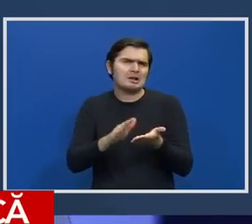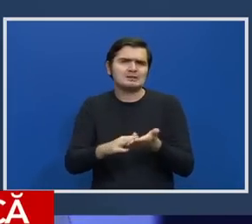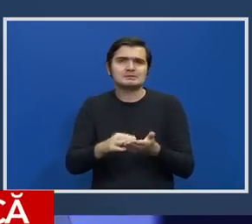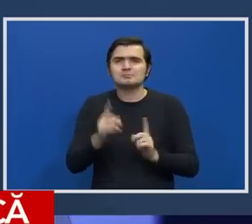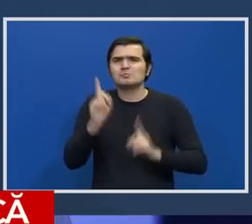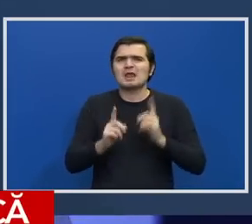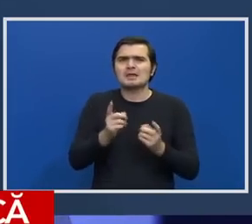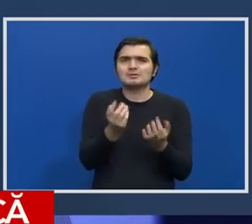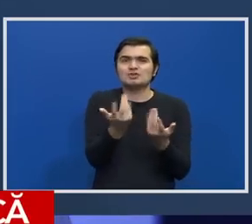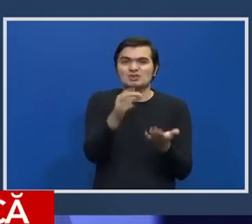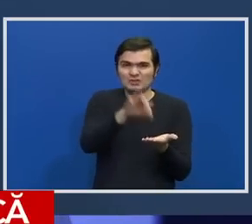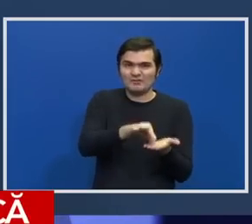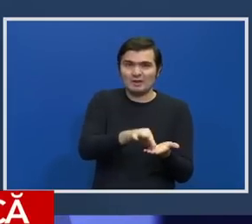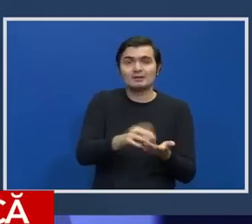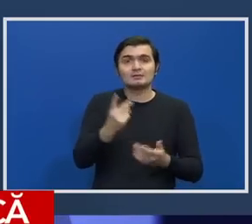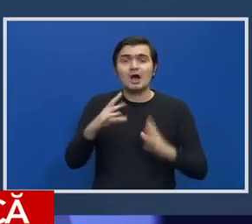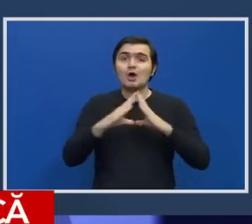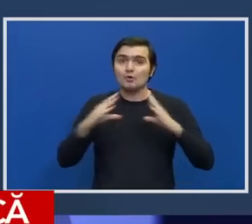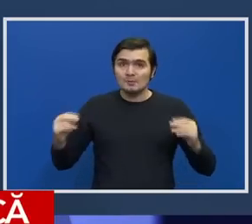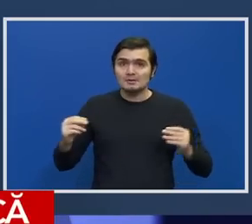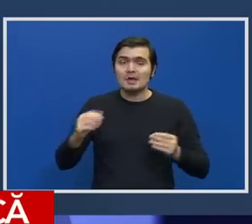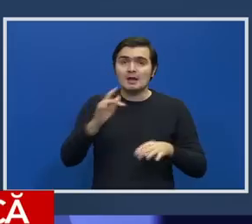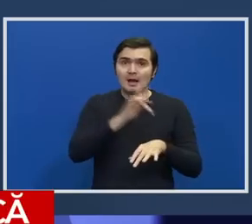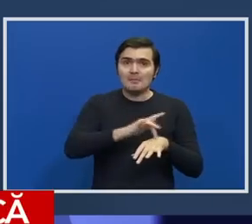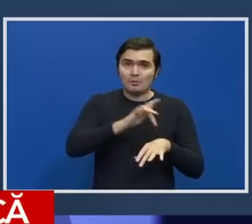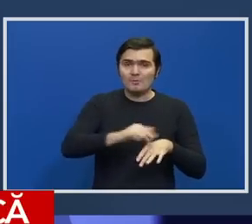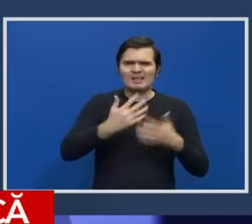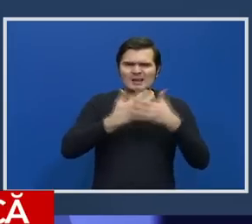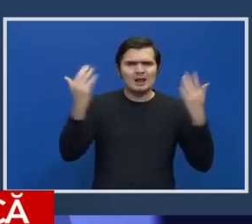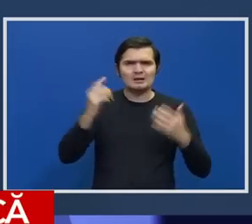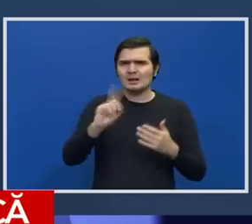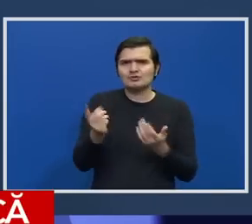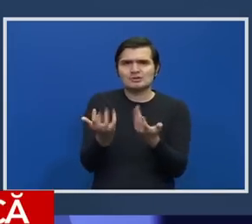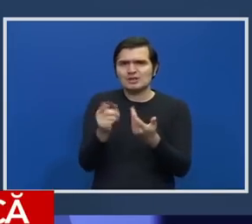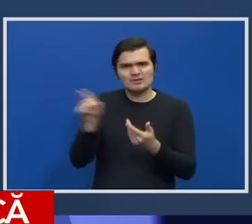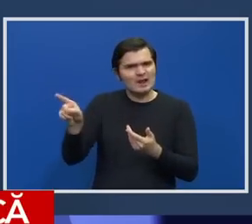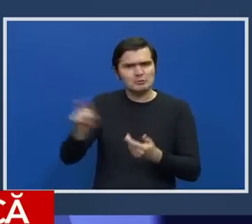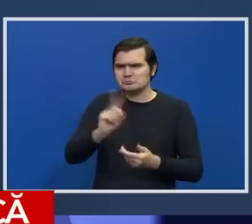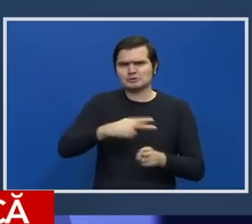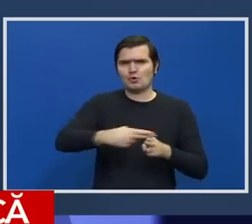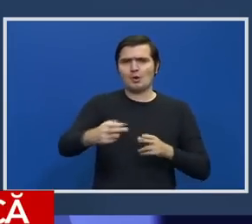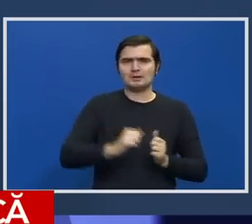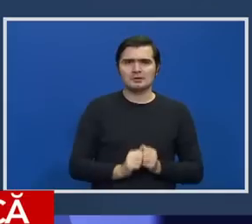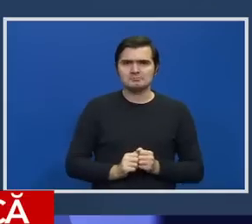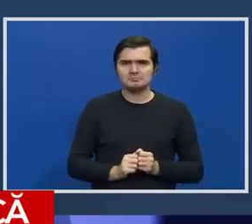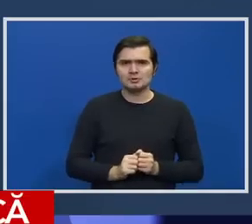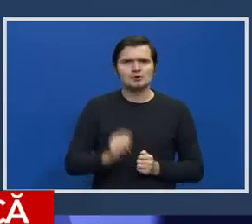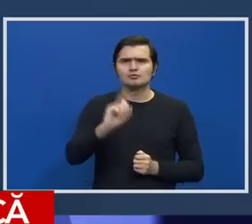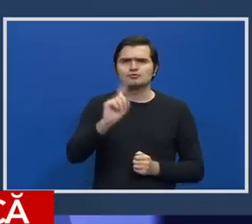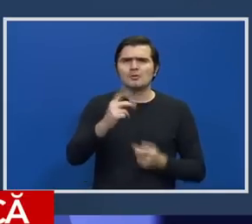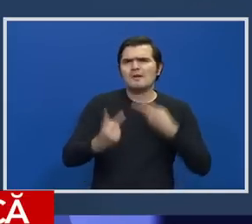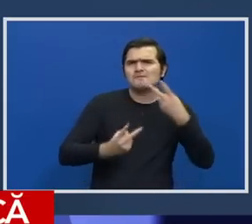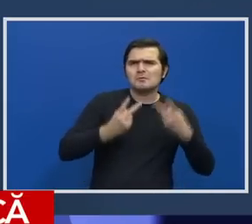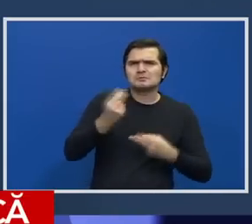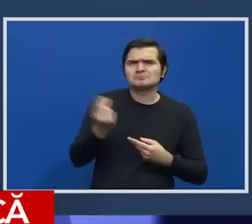bazate pe cifre pe care România le A probat clar ca fiind incorect nu